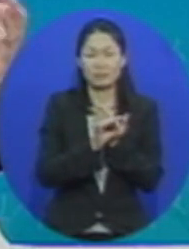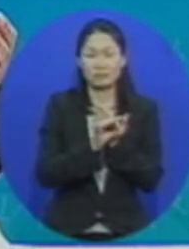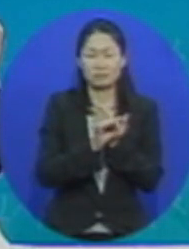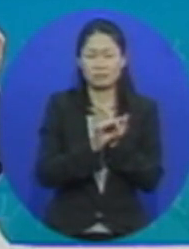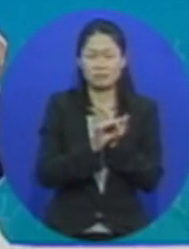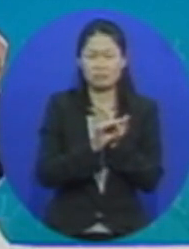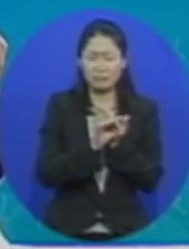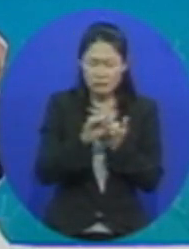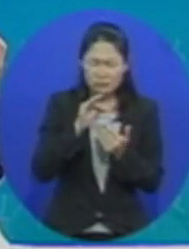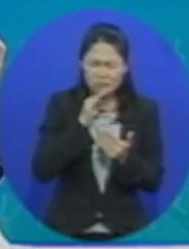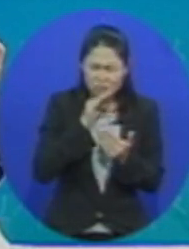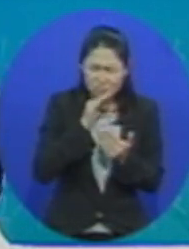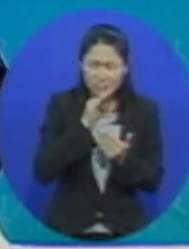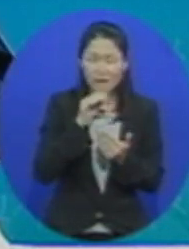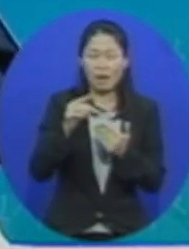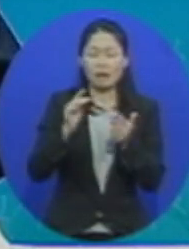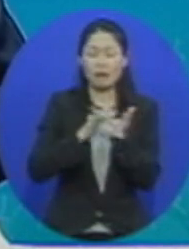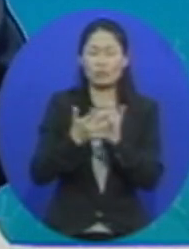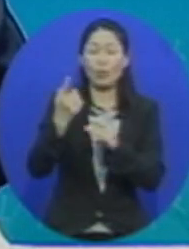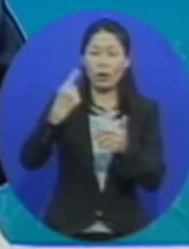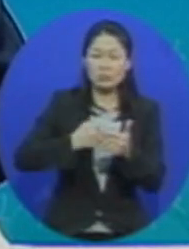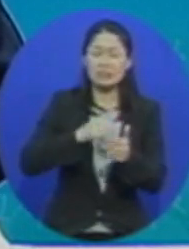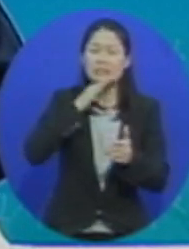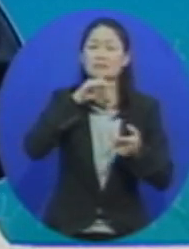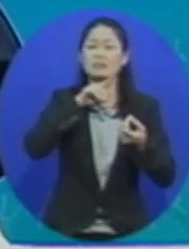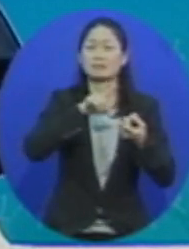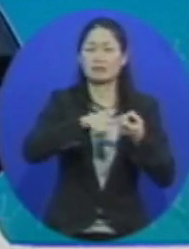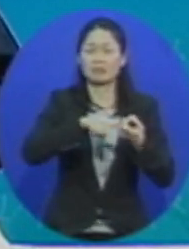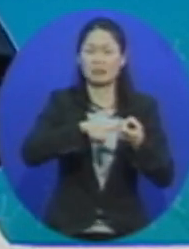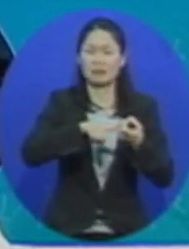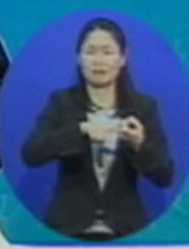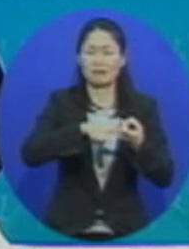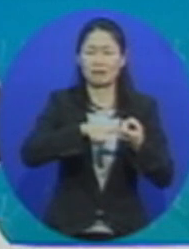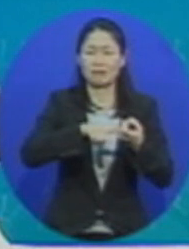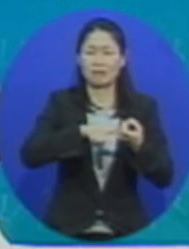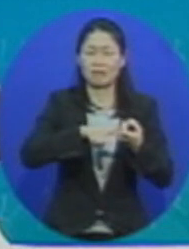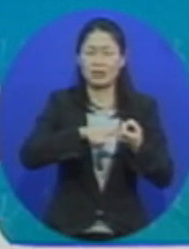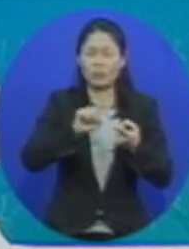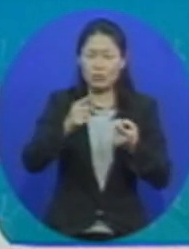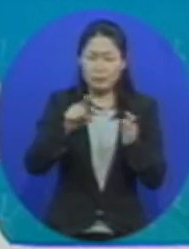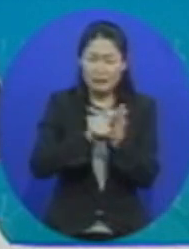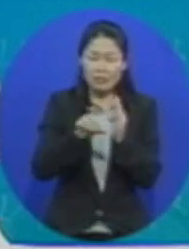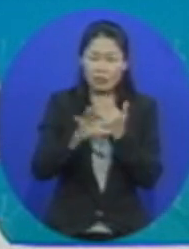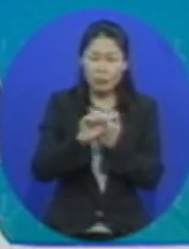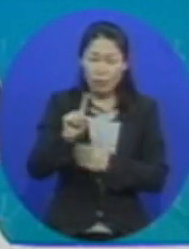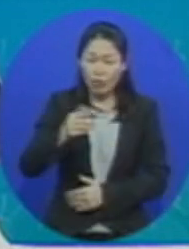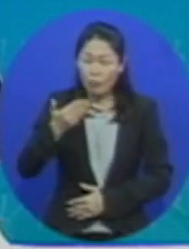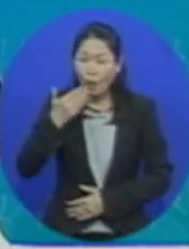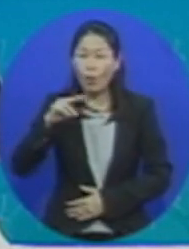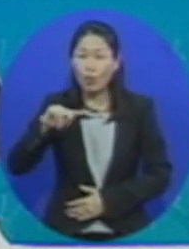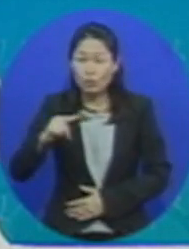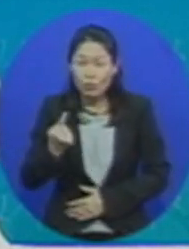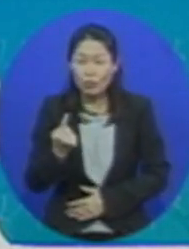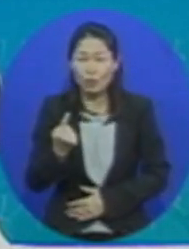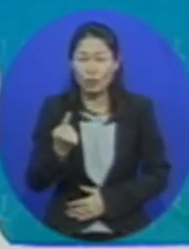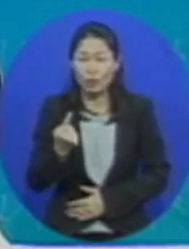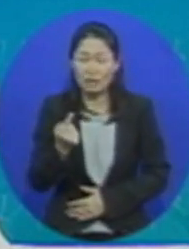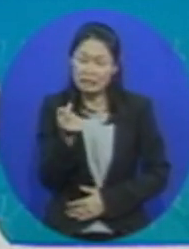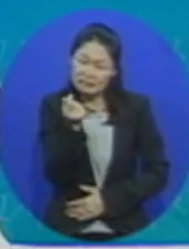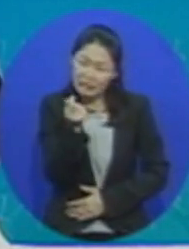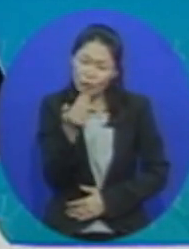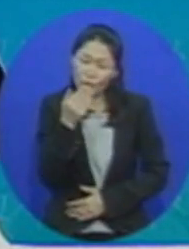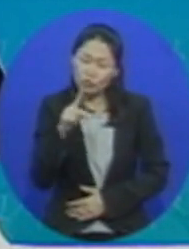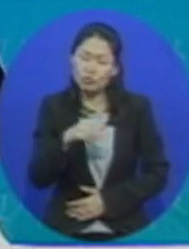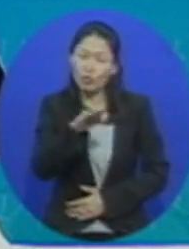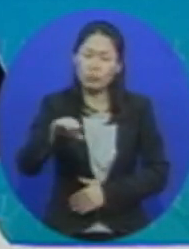그게 사실이니까 그걸 진짜 믿으면 하다못해 뭘 하나 먹어도 여러분